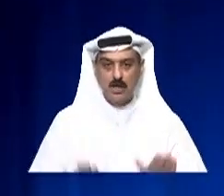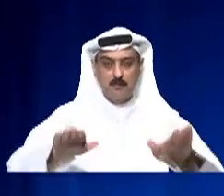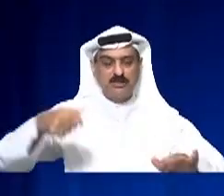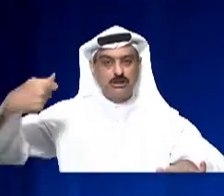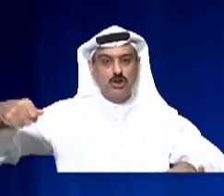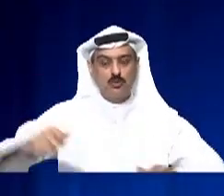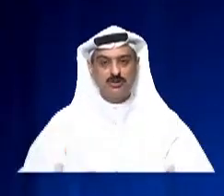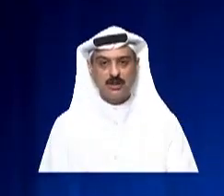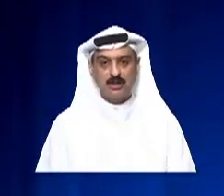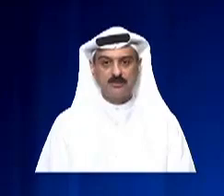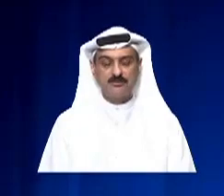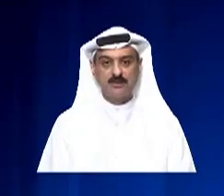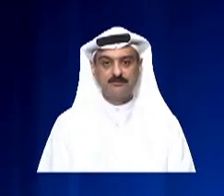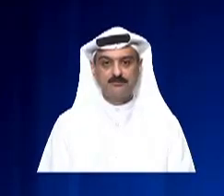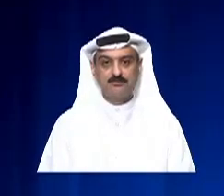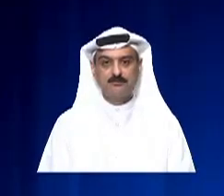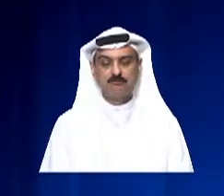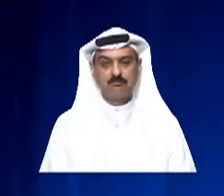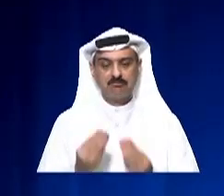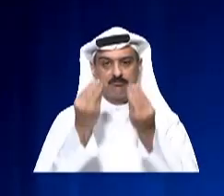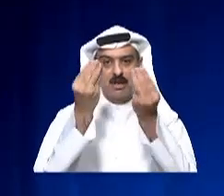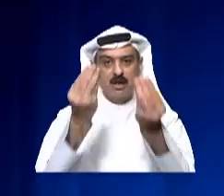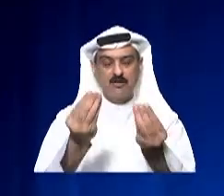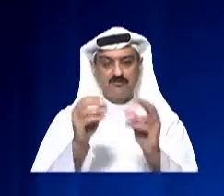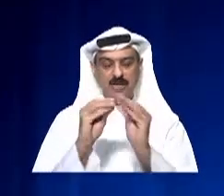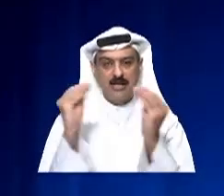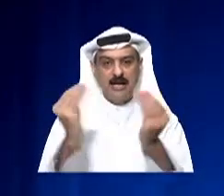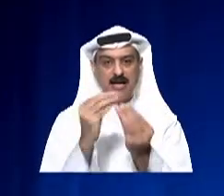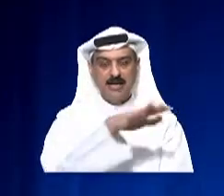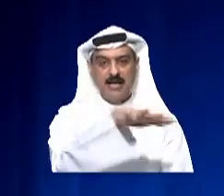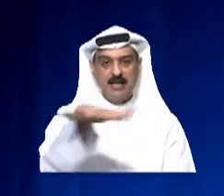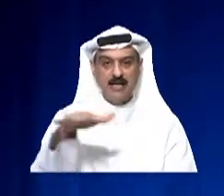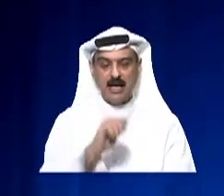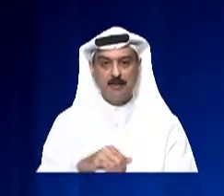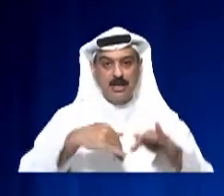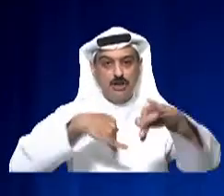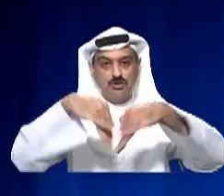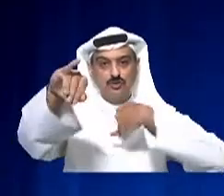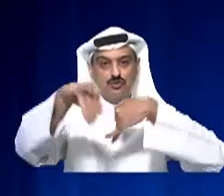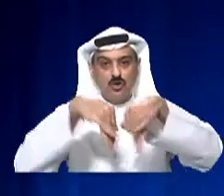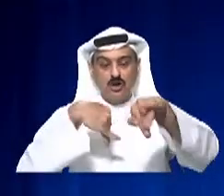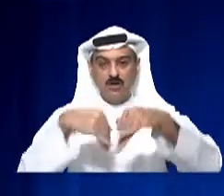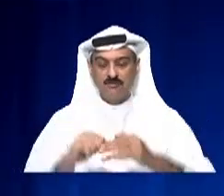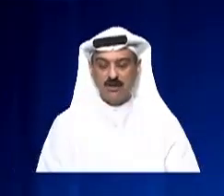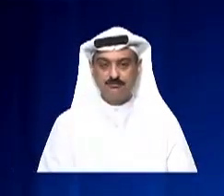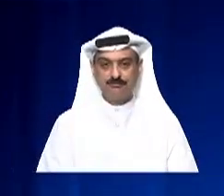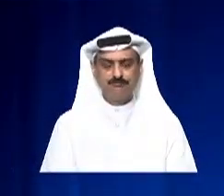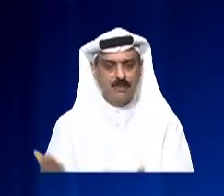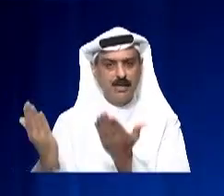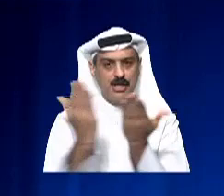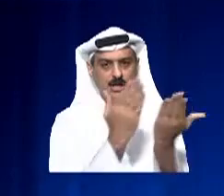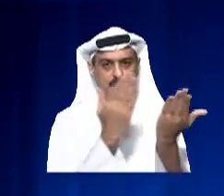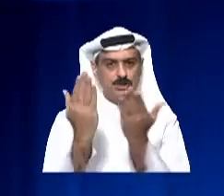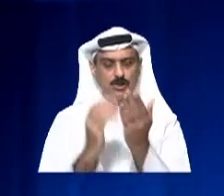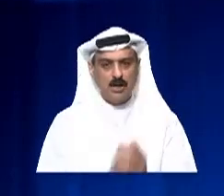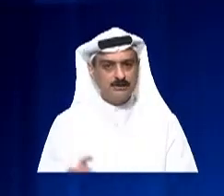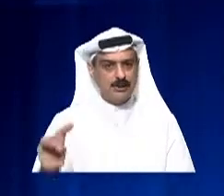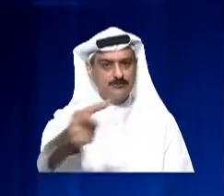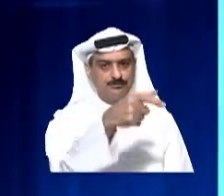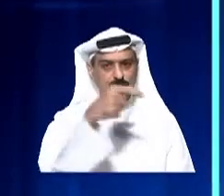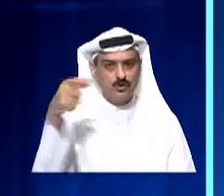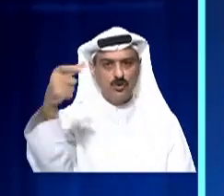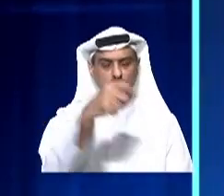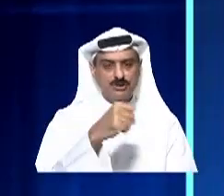بتوصية اللجنة بالعرض المقدم من قبل الهيئة العامة للطرق والنقل البري بشأن الدراسة وتصميم والإشراف